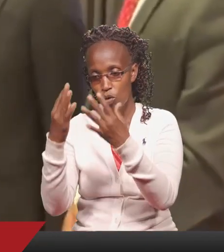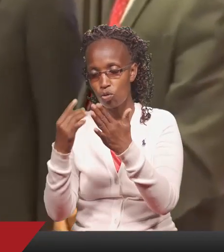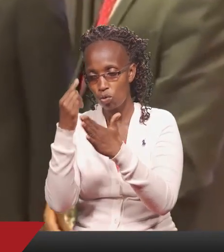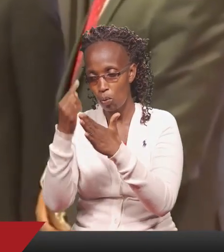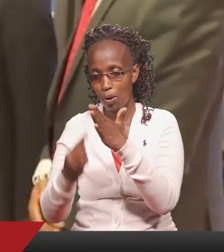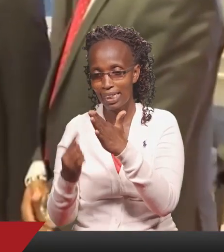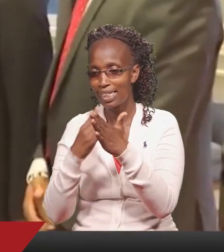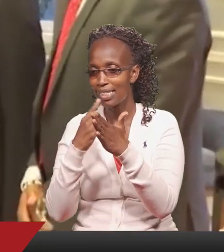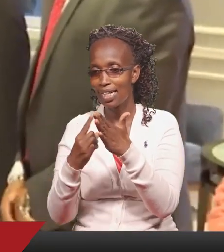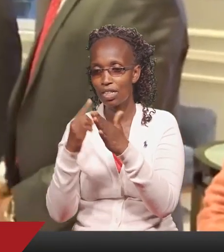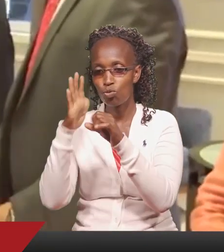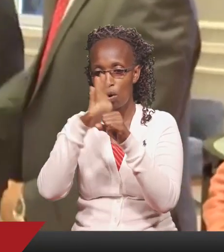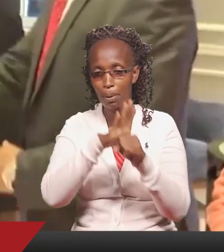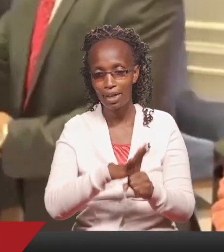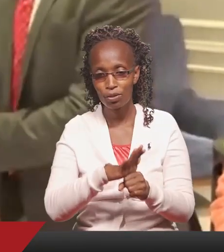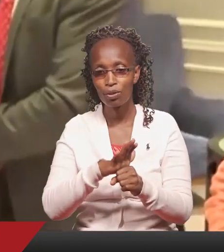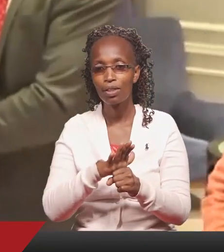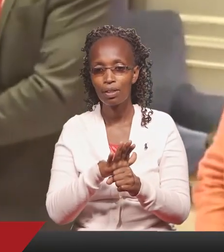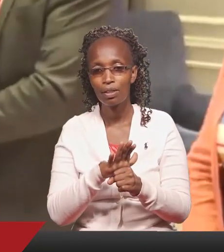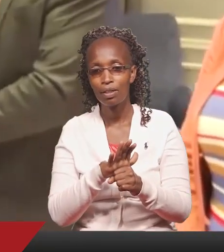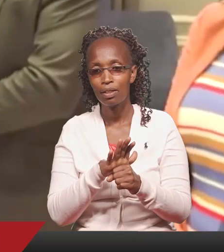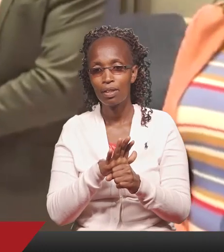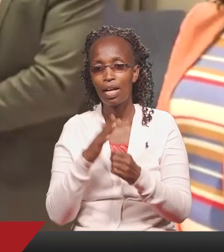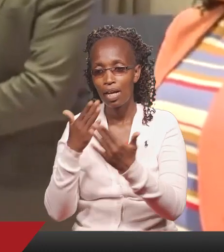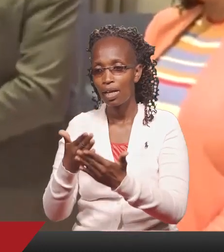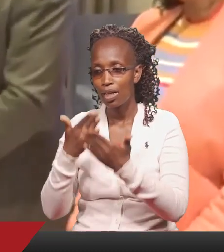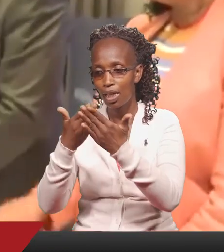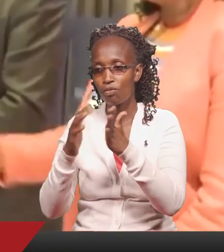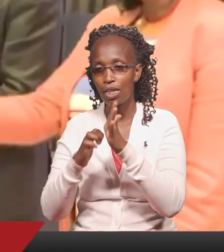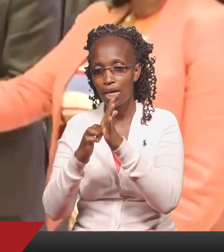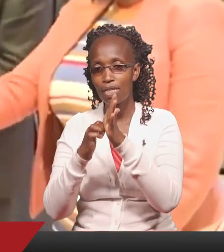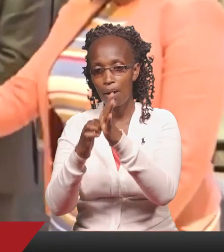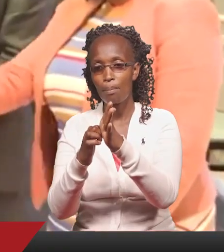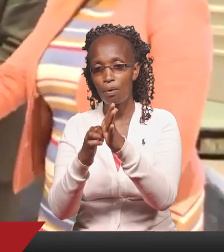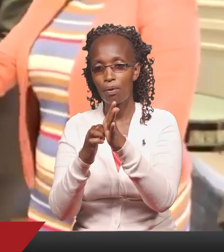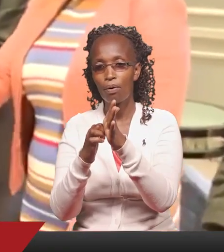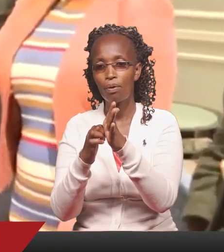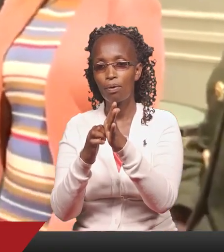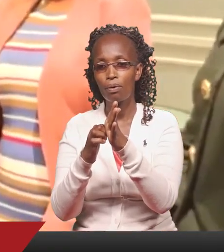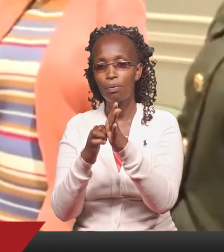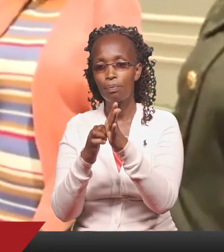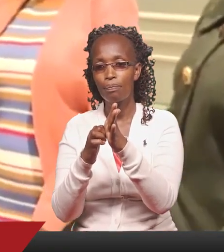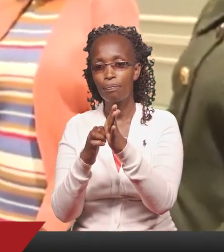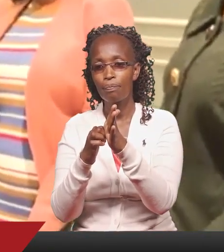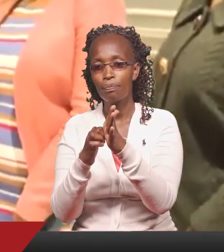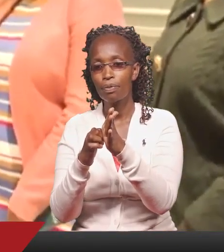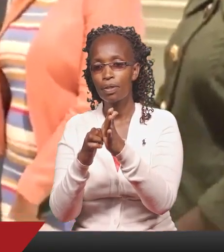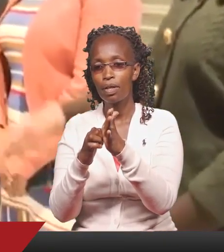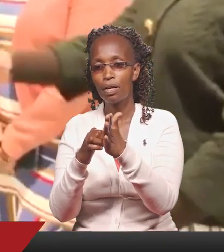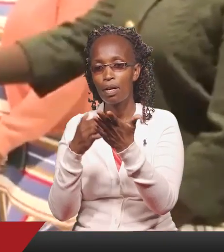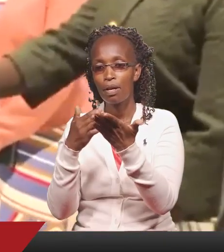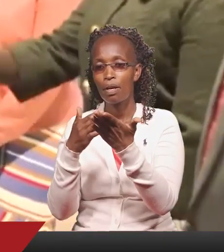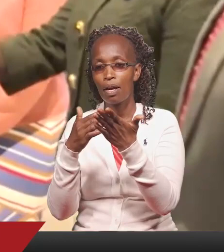mengi anayoitaja kuwa ni ya kusononesha. Hapa akitoa mfano kuwa uji wa Raila Odinga